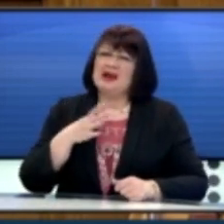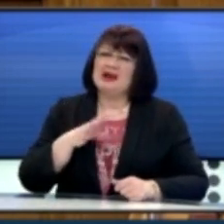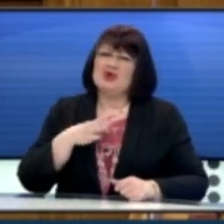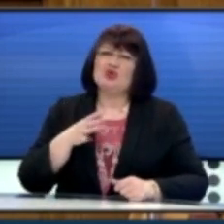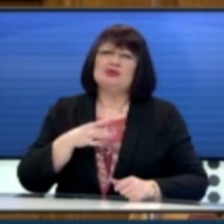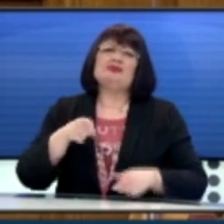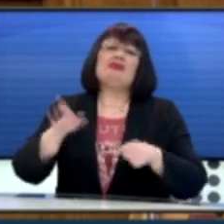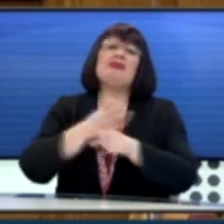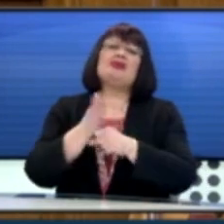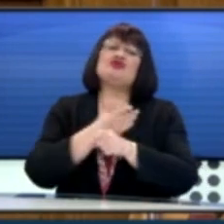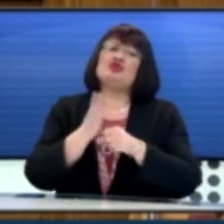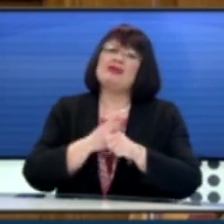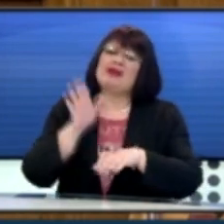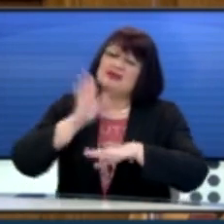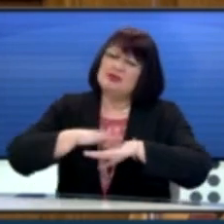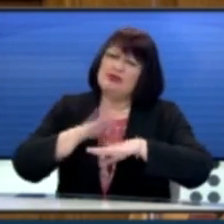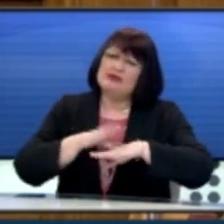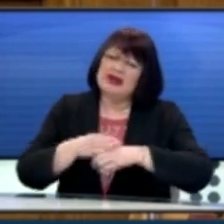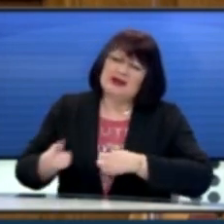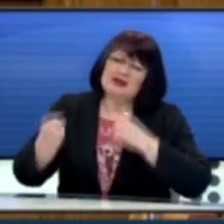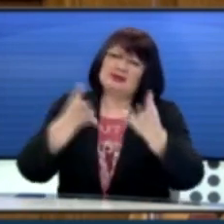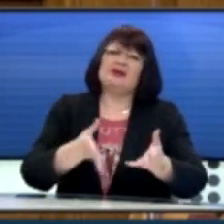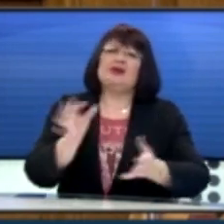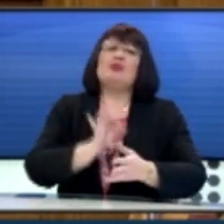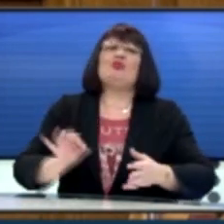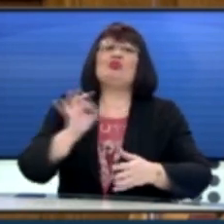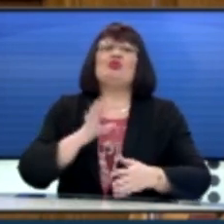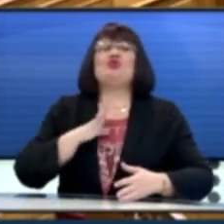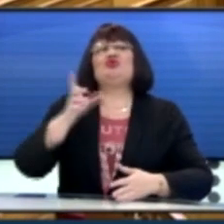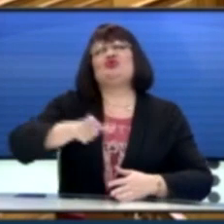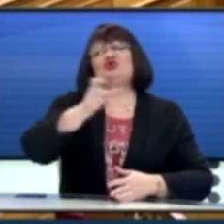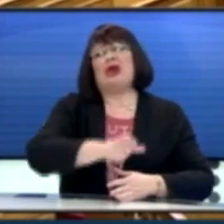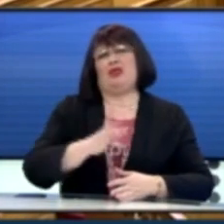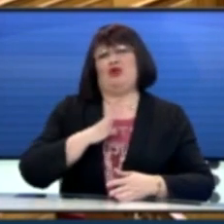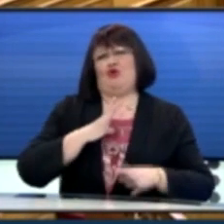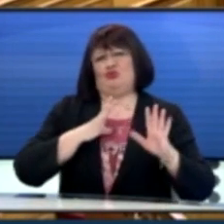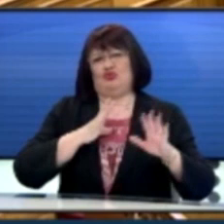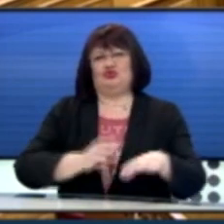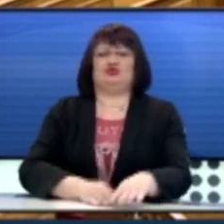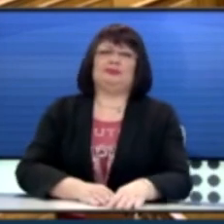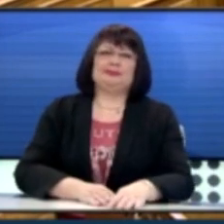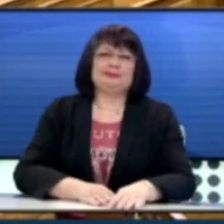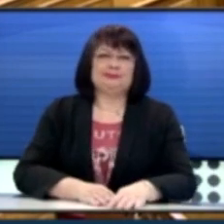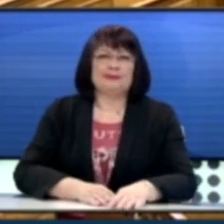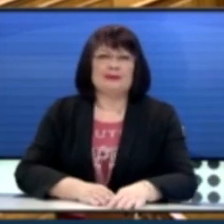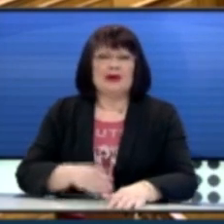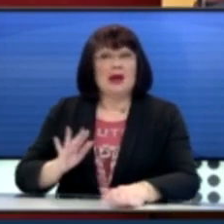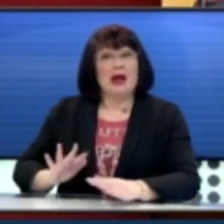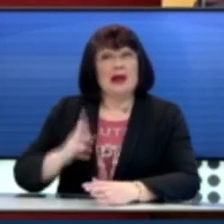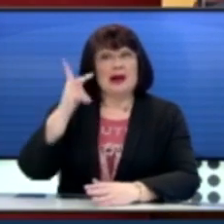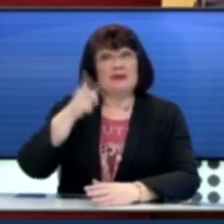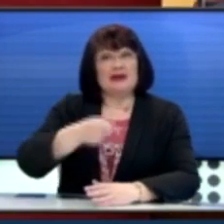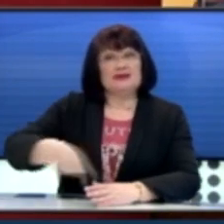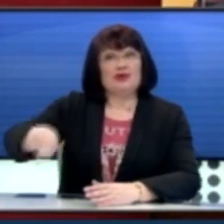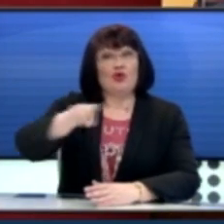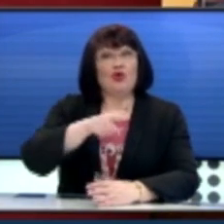τα σπασμένα και αυτής της νέας κρίσης στις πλάτες των λαών. Η ανάπτυξη για την οποία όλοι